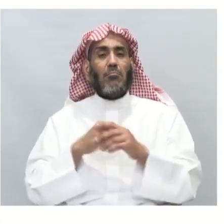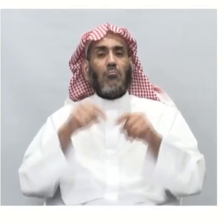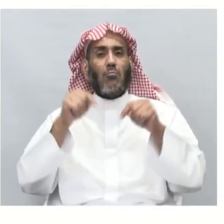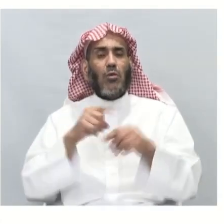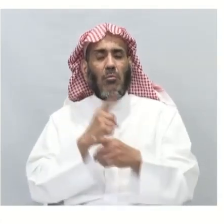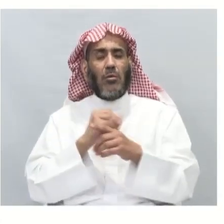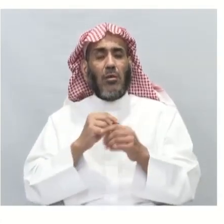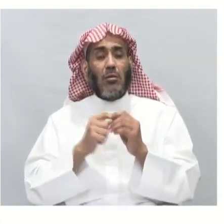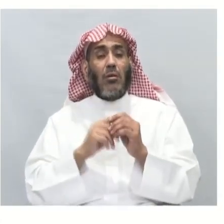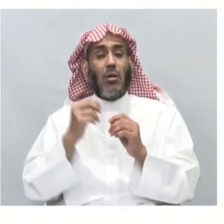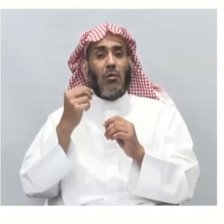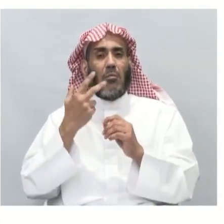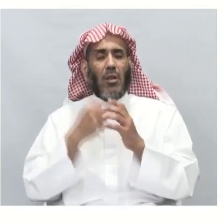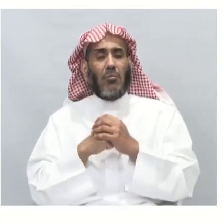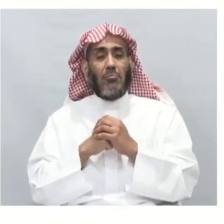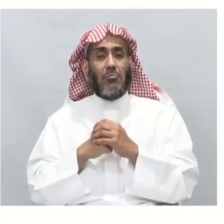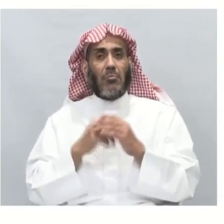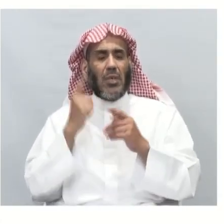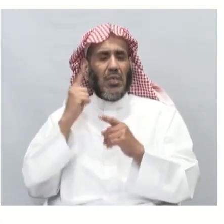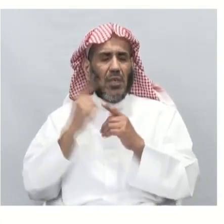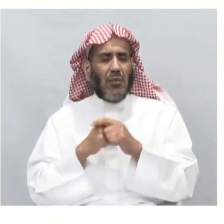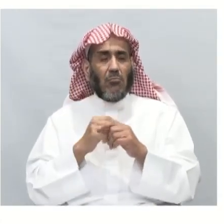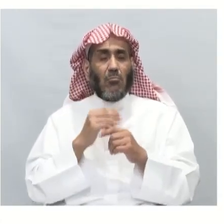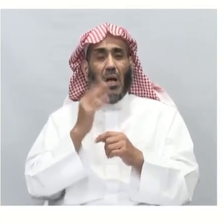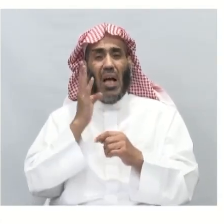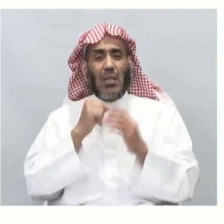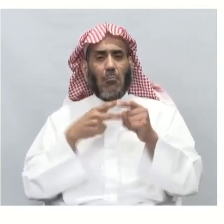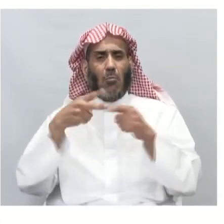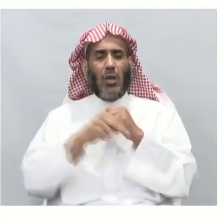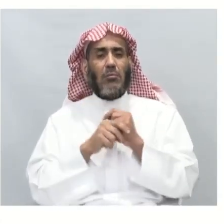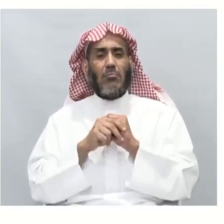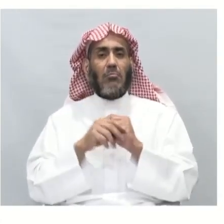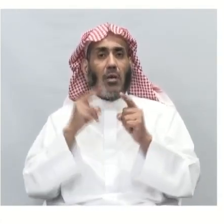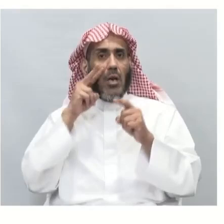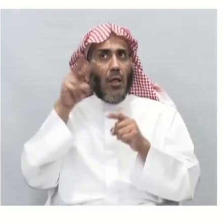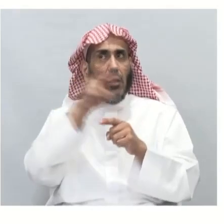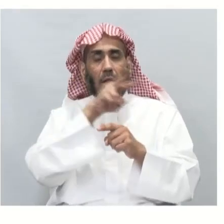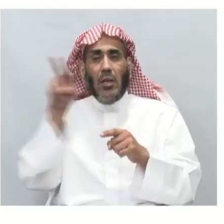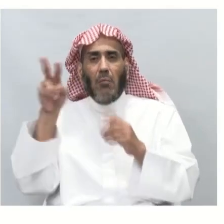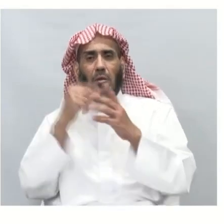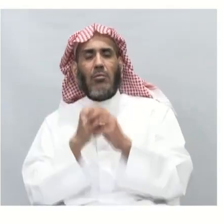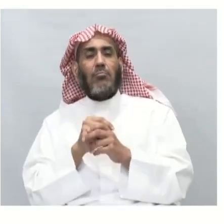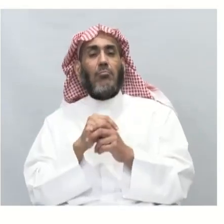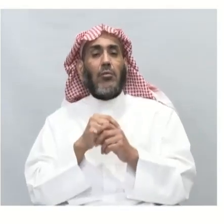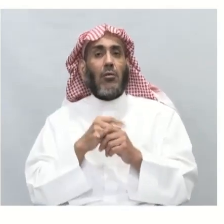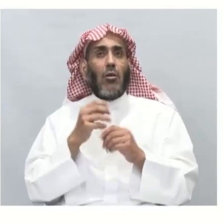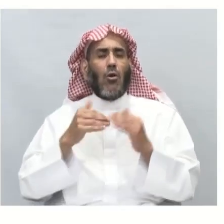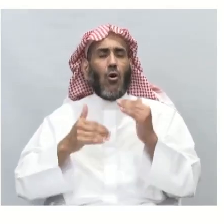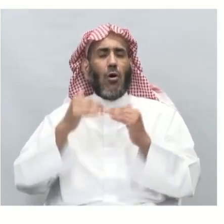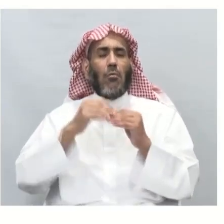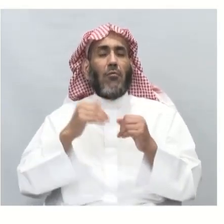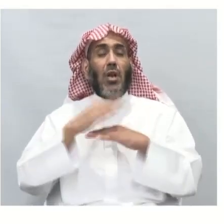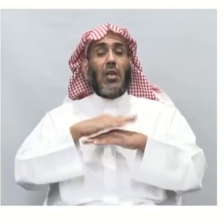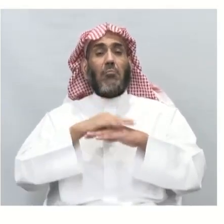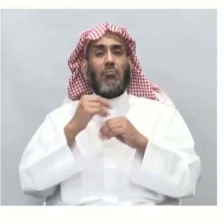اشرت الى قرابه الثلاث منها الانصات عدم المقاطعه النظر الى المتحدث وهذه قمه في